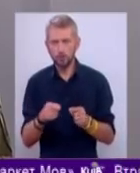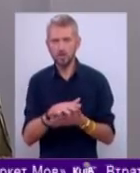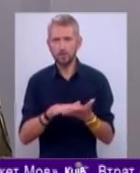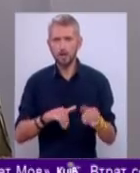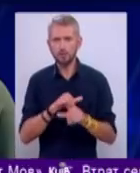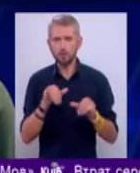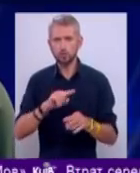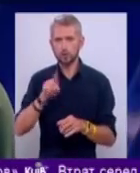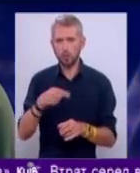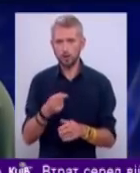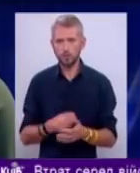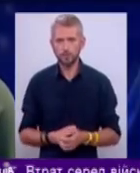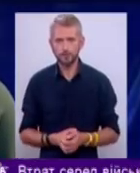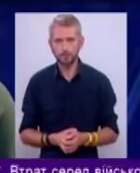1 годину.